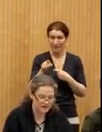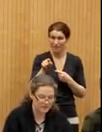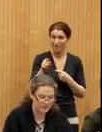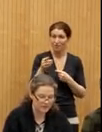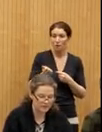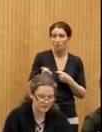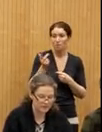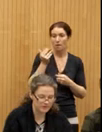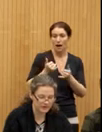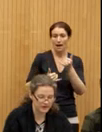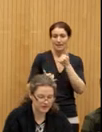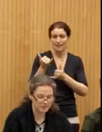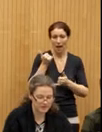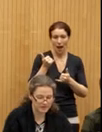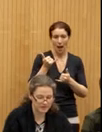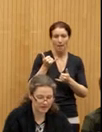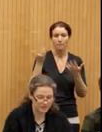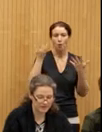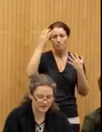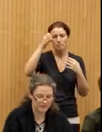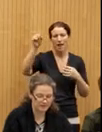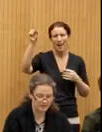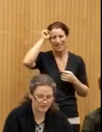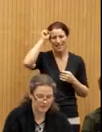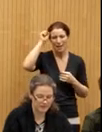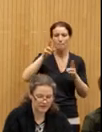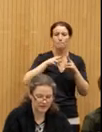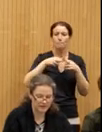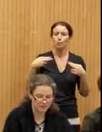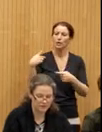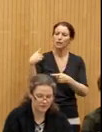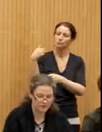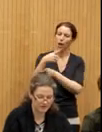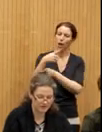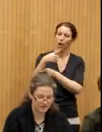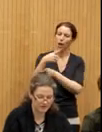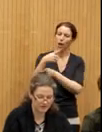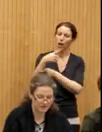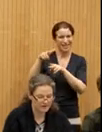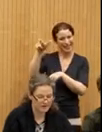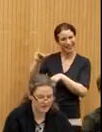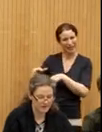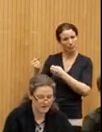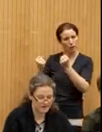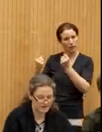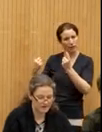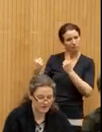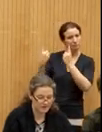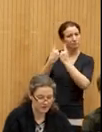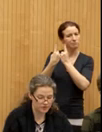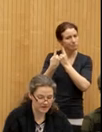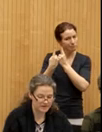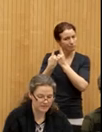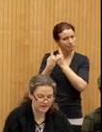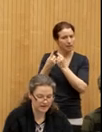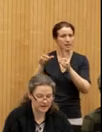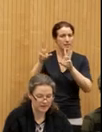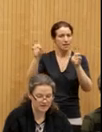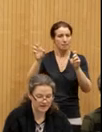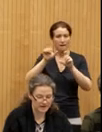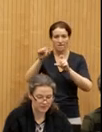in Berlin bei Jürgen Dusel, dem Bundesbeauftragten für Menschen mit Behinderungen, statt. Das Thema des Fachgesprächs